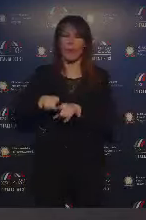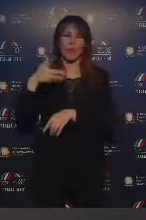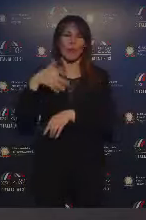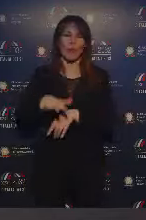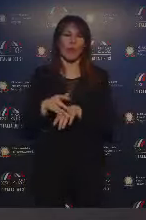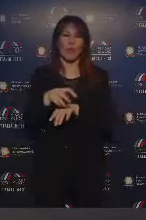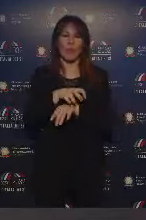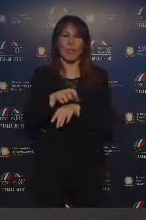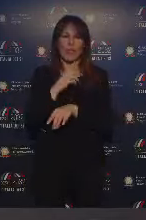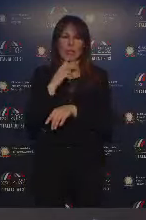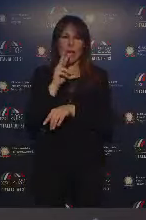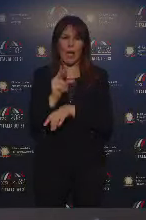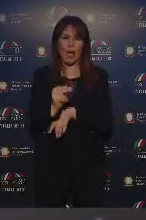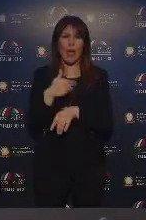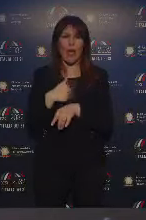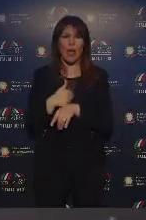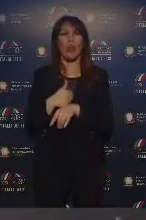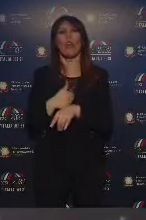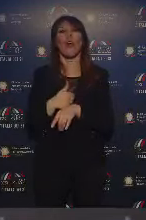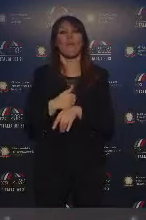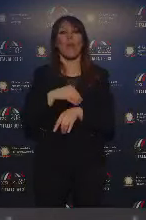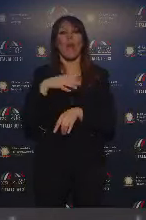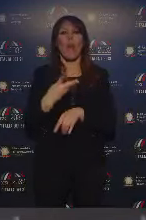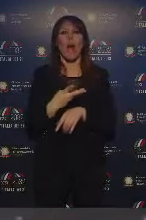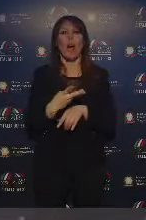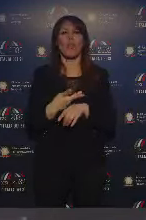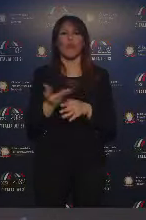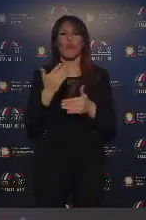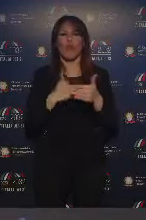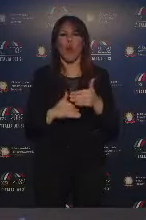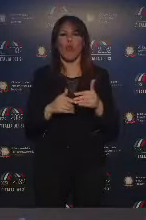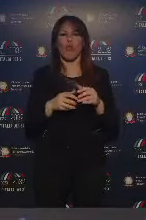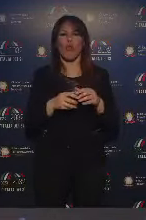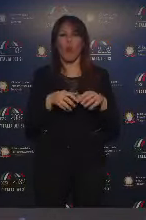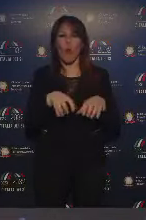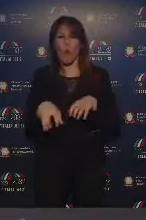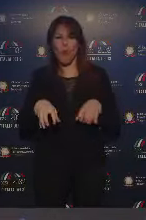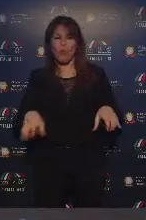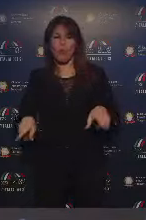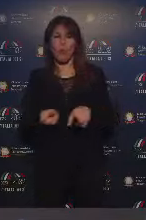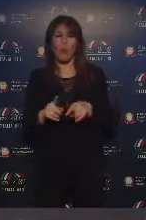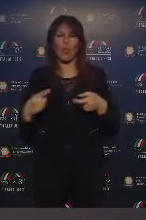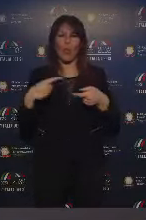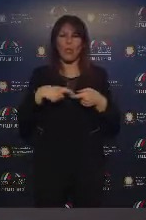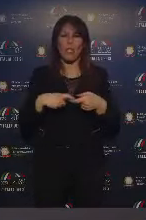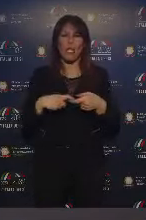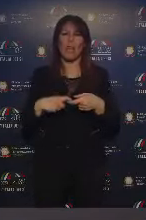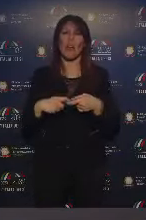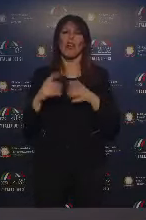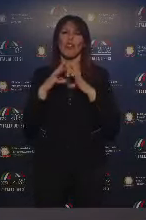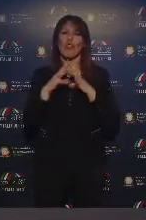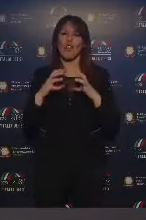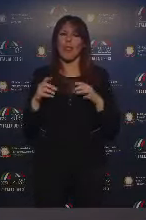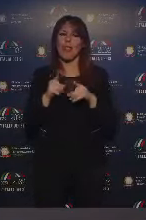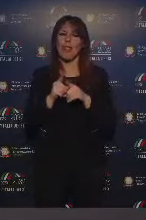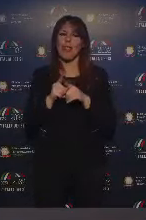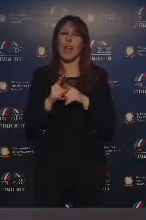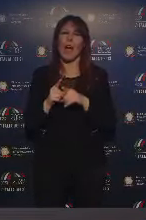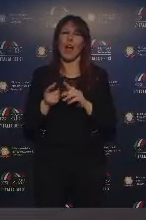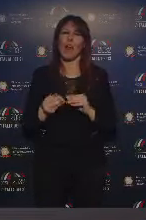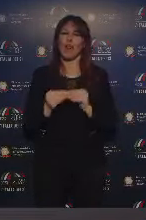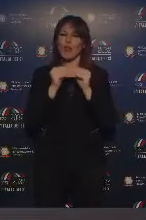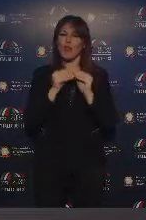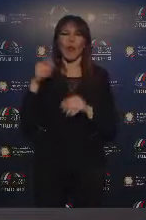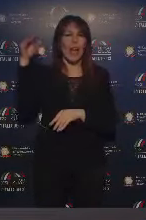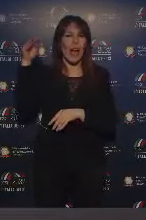Ministero creando quattro sottocommissioni con le cooperative con le società di costruzione con gli affitti Insomma con